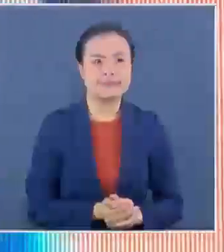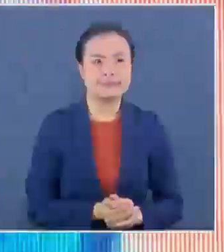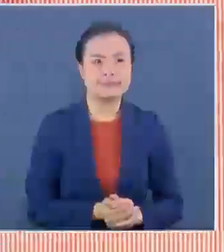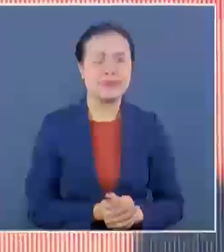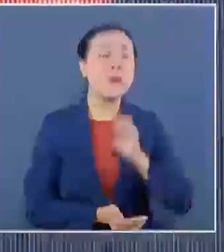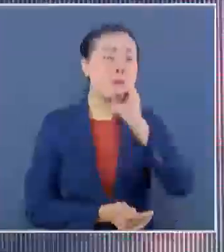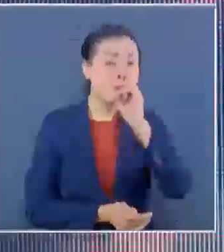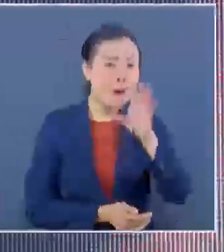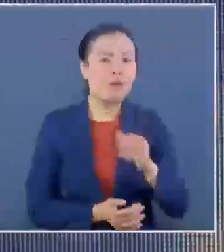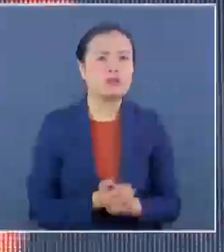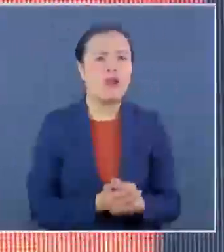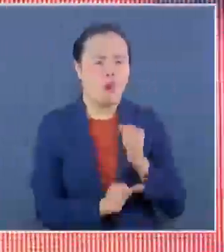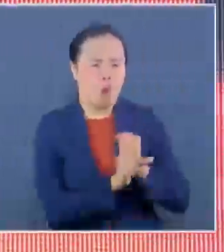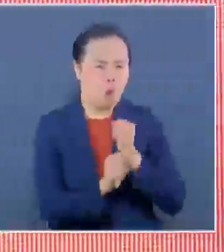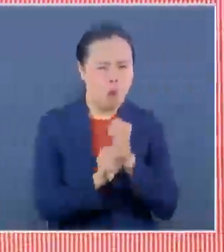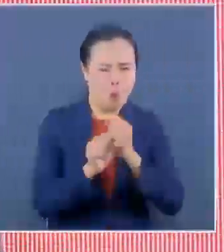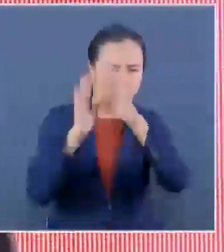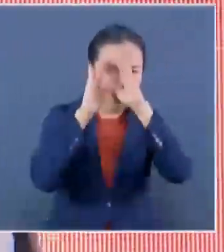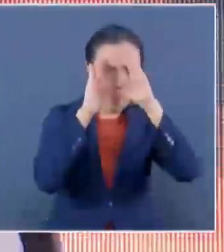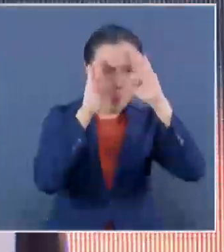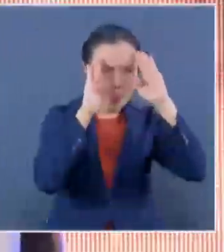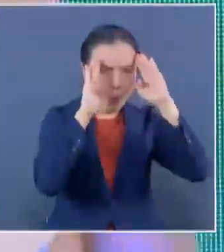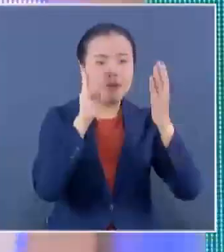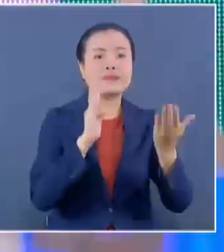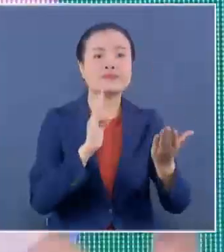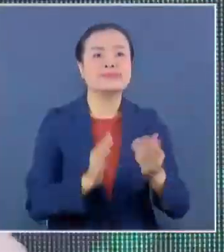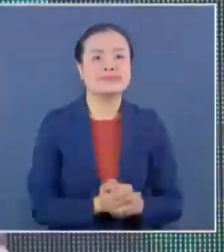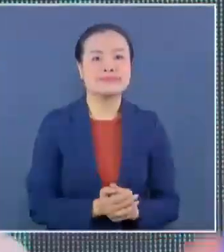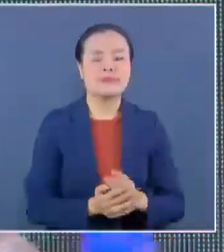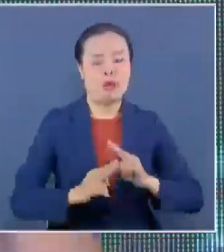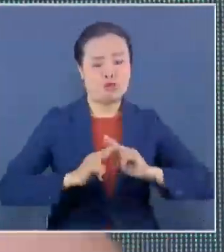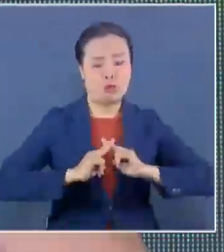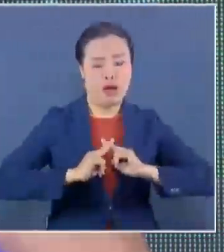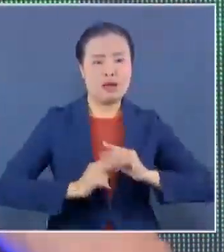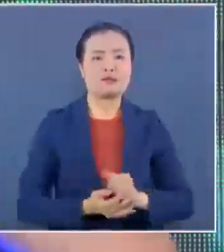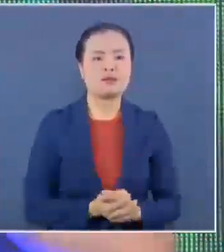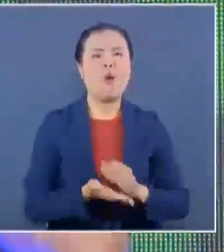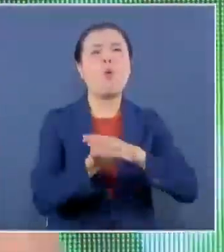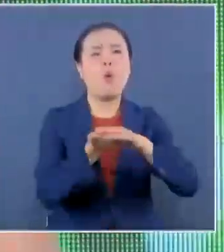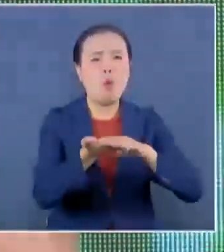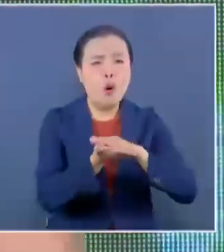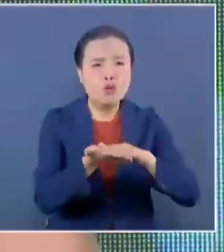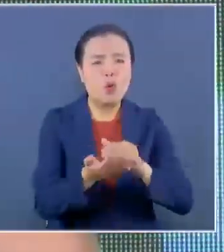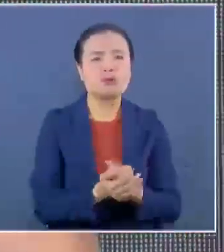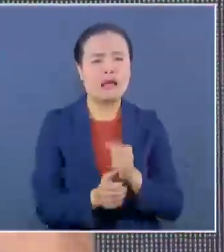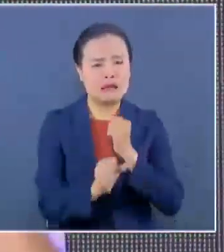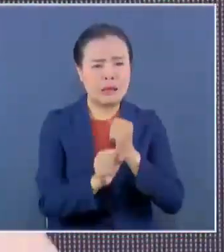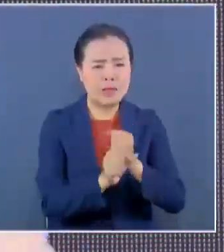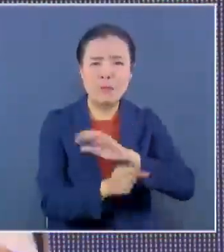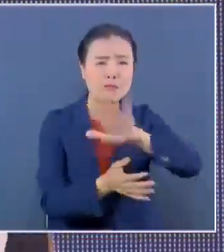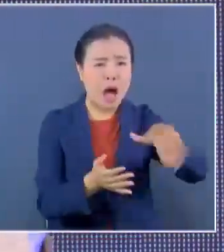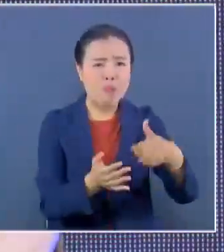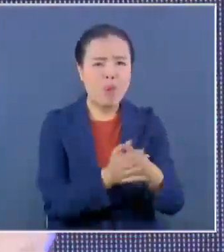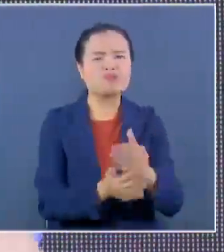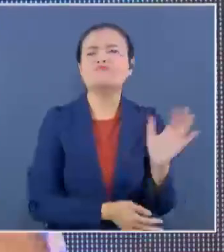เอ่ยปากบอกเลยนะครับว่างานรุมเพียบสำหรับหนุ่มแน็กชาลีแต่เจ้าตัวครับบอกว่าขอโทษไม่สามารถรับได้ทั้งหม